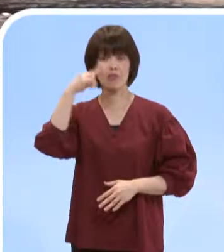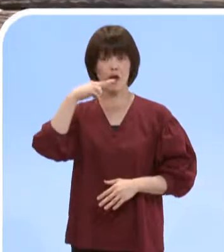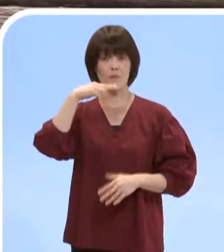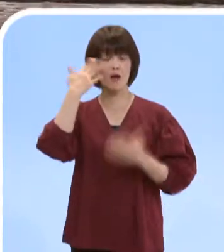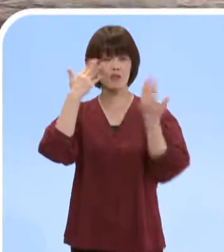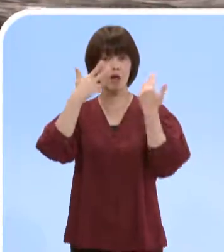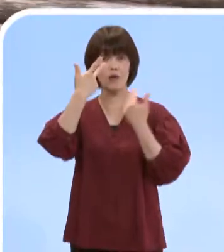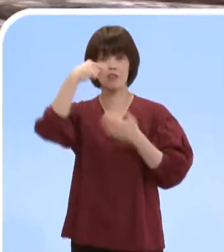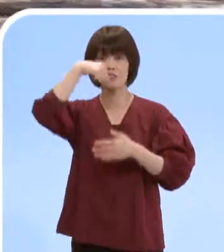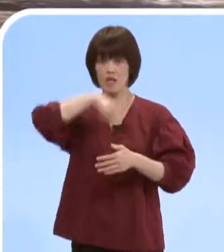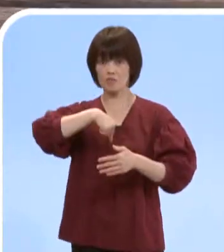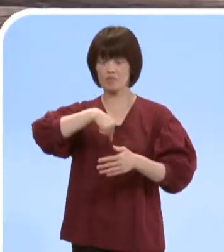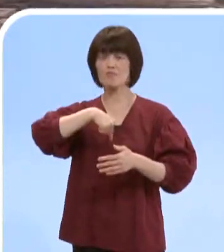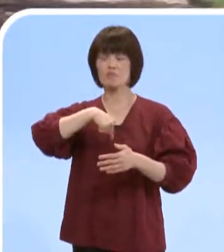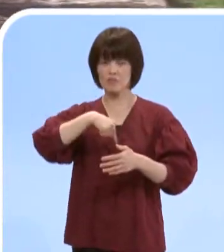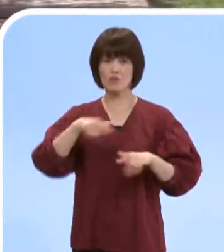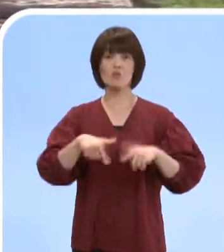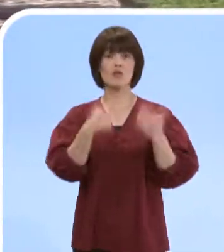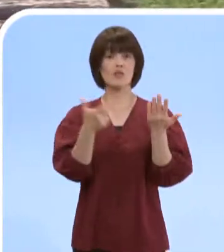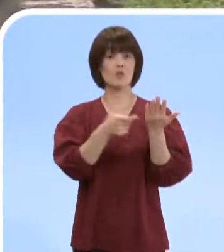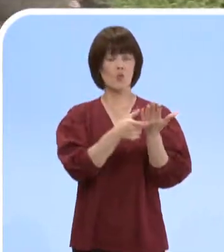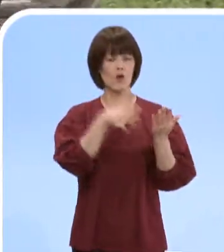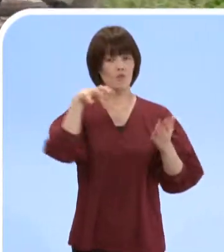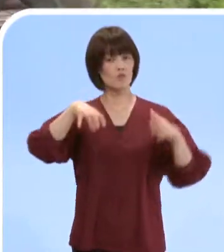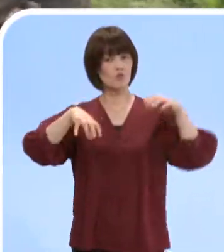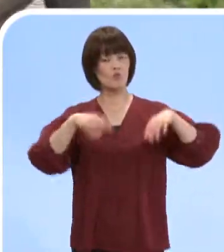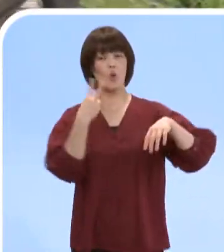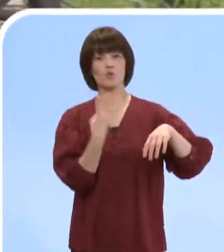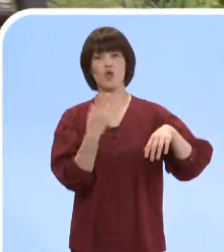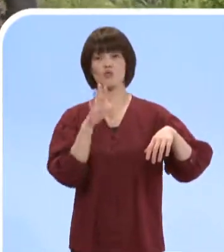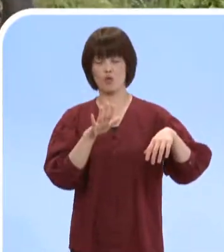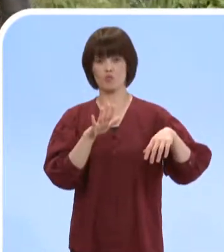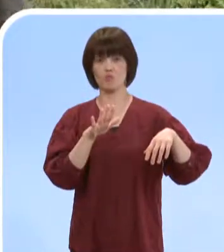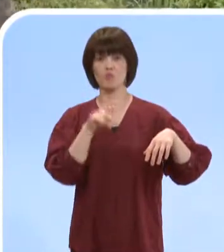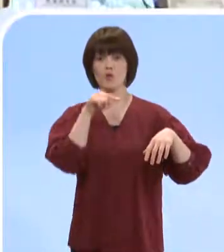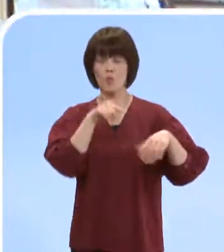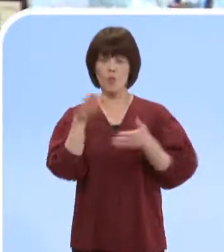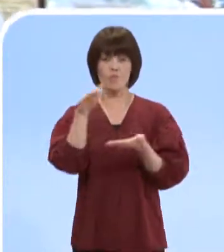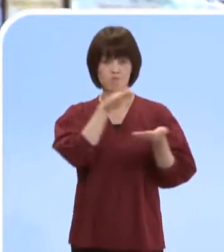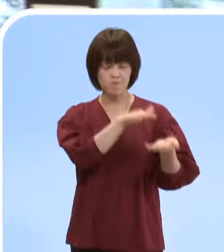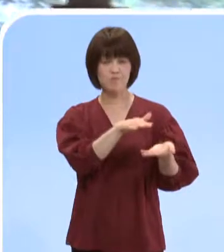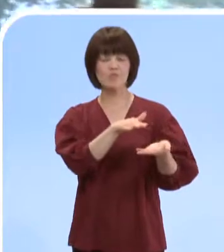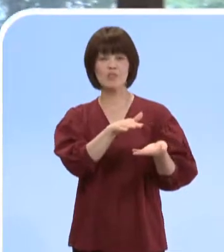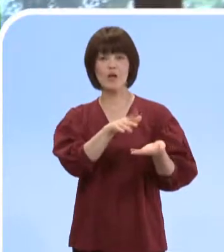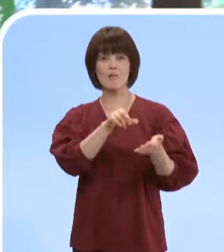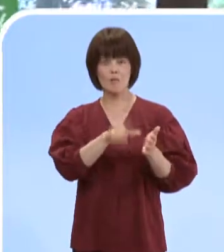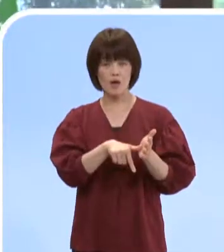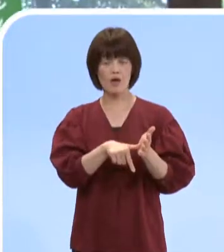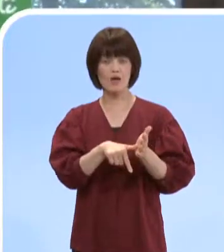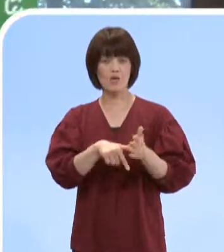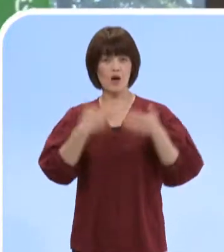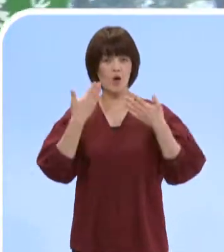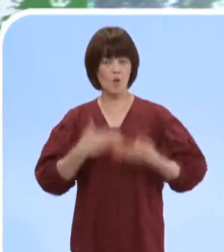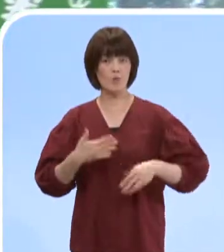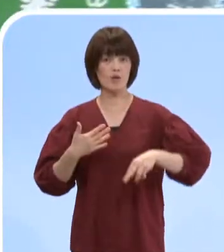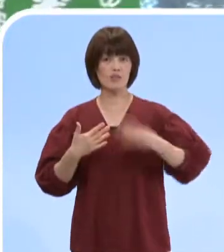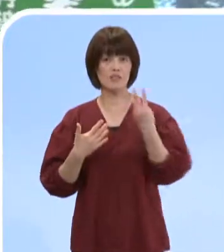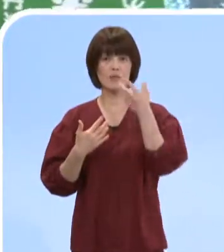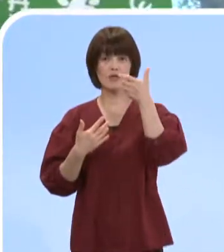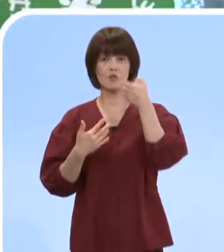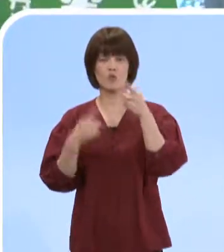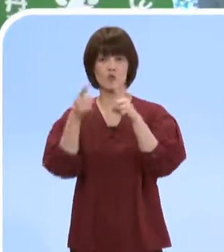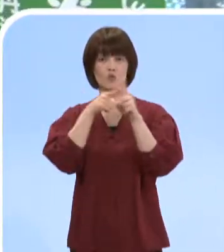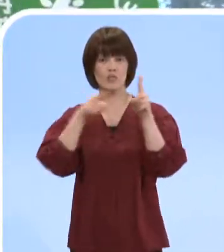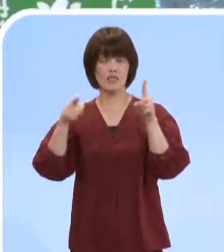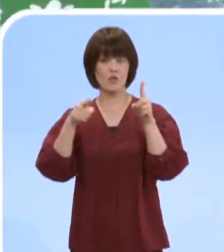丹波篠山市内には木の駅が2カ所あって、間伐した木を持ち込めば軽トラック1台分